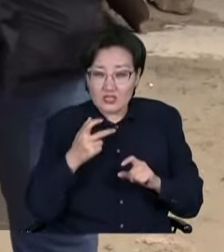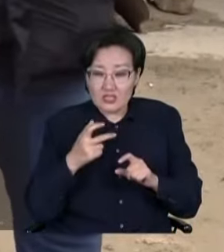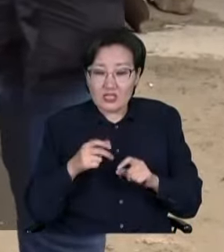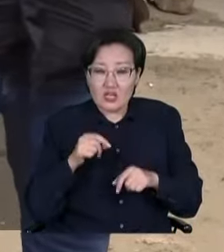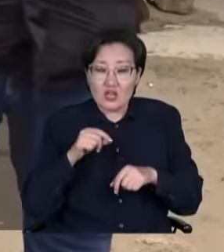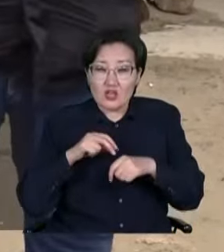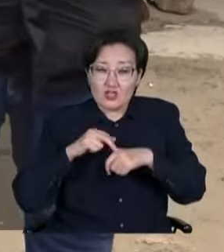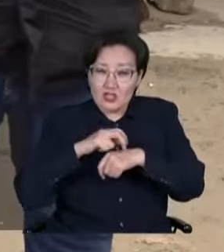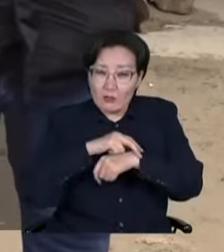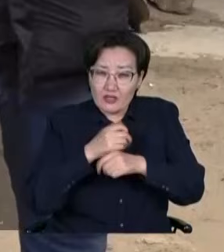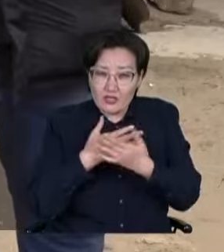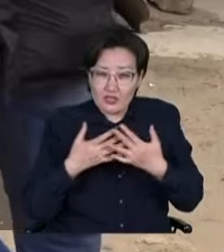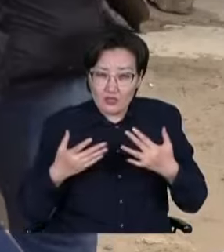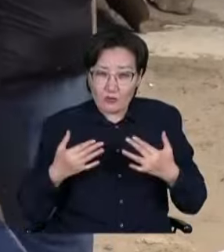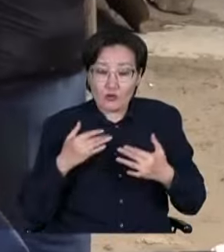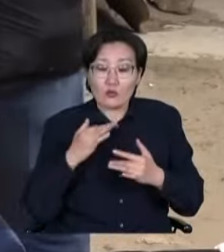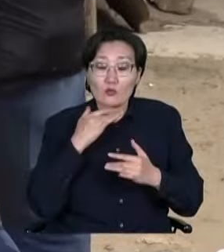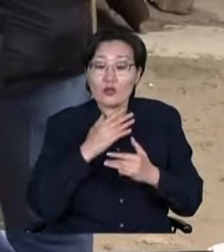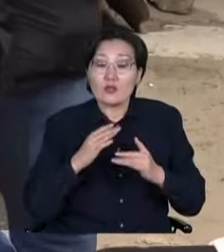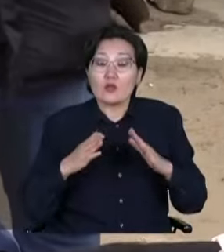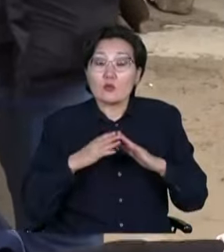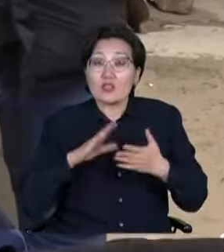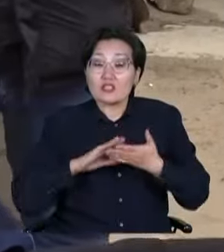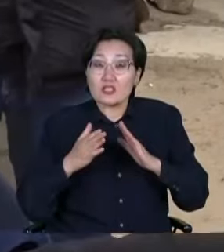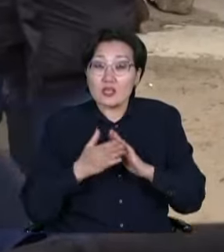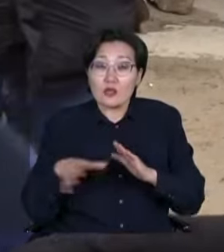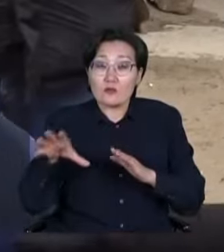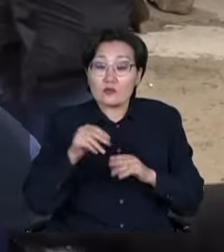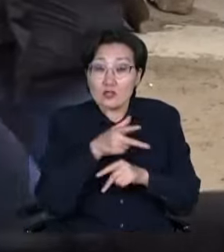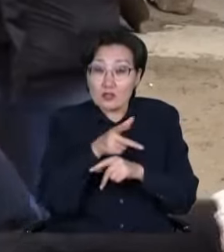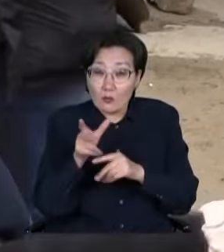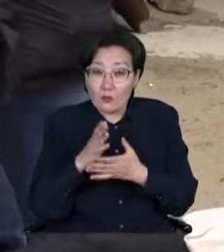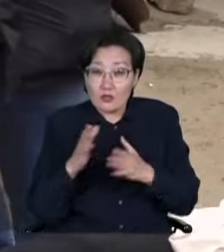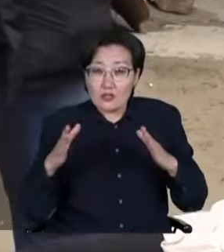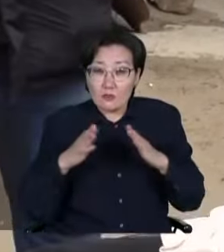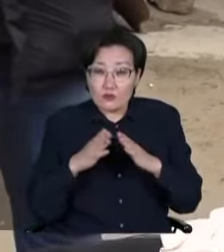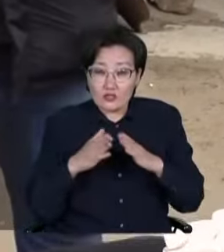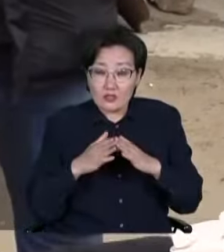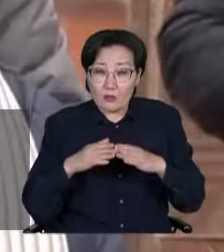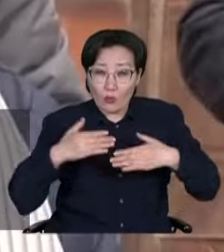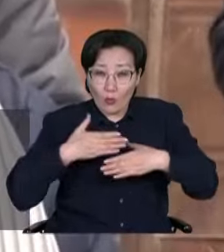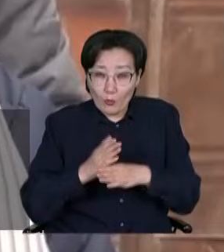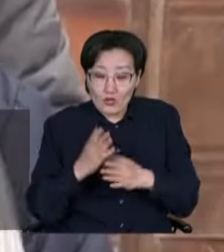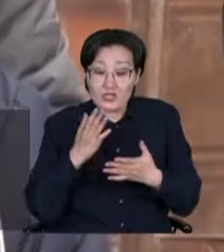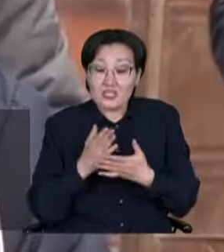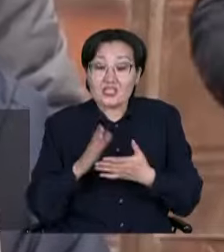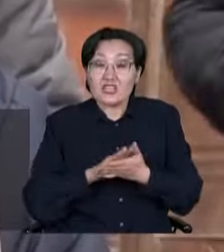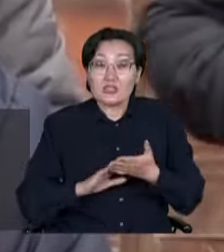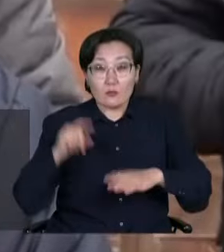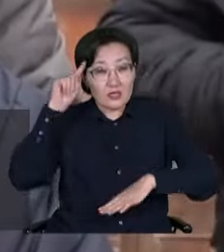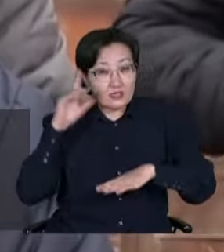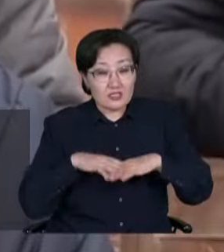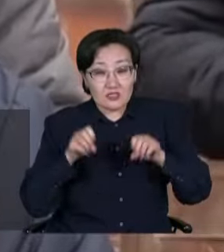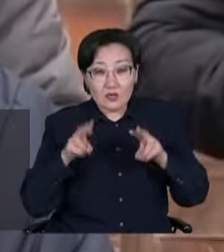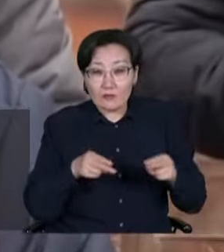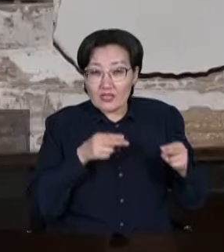нәрселер отырғызбайды. Үйдің состояниесін жағдайының бәрін түсіріп алдыңдар. Үй деген қопарылып, опырылып жатыр. Ешқандай да әкімшіліктің адамдар